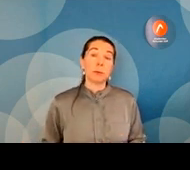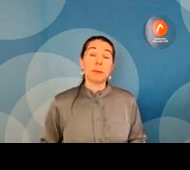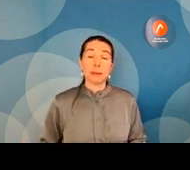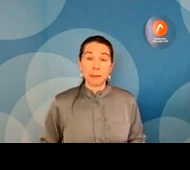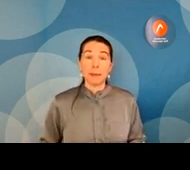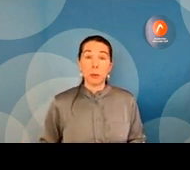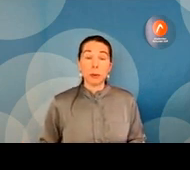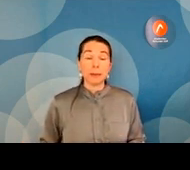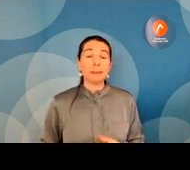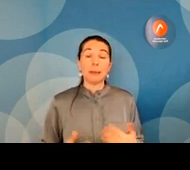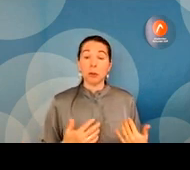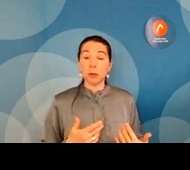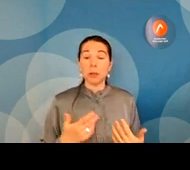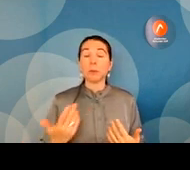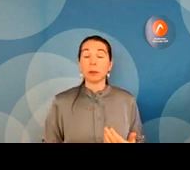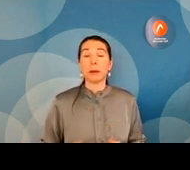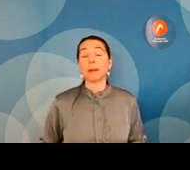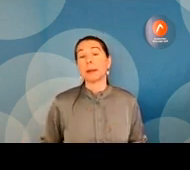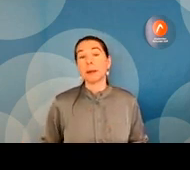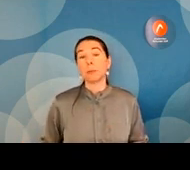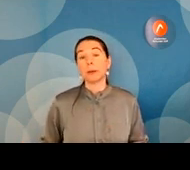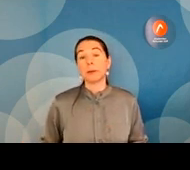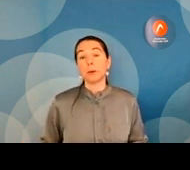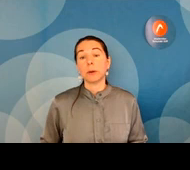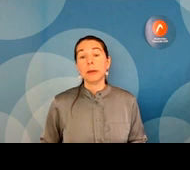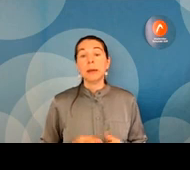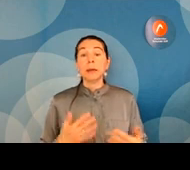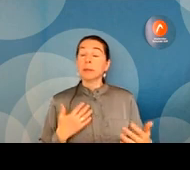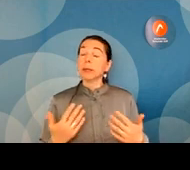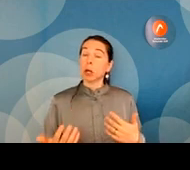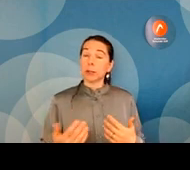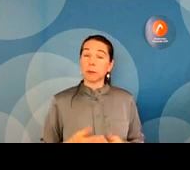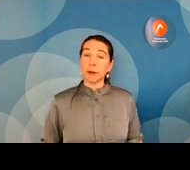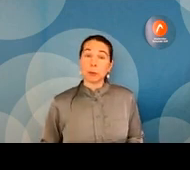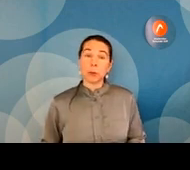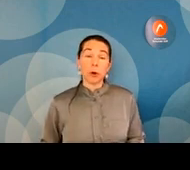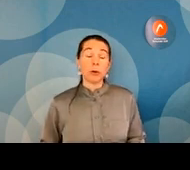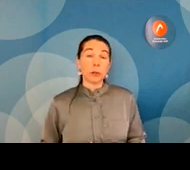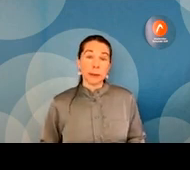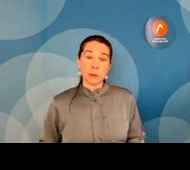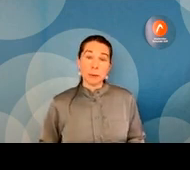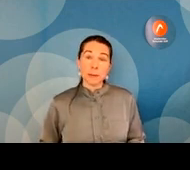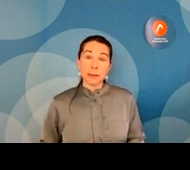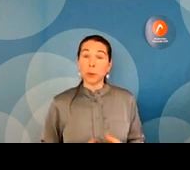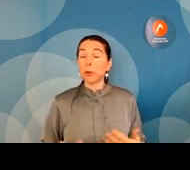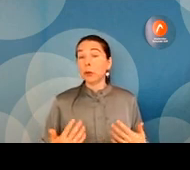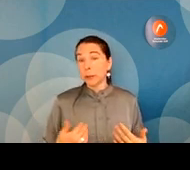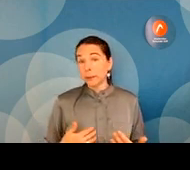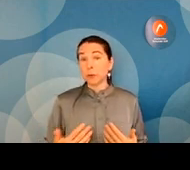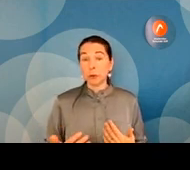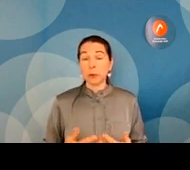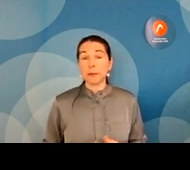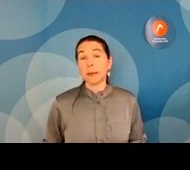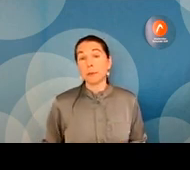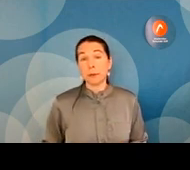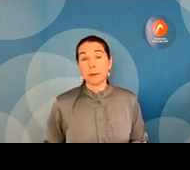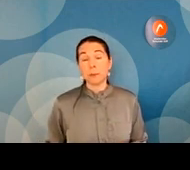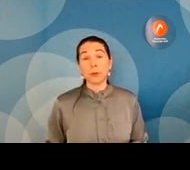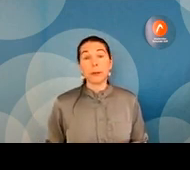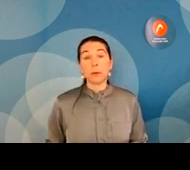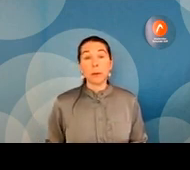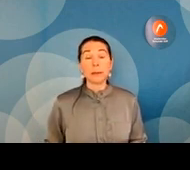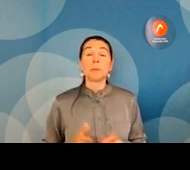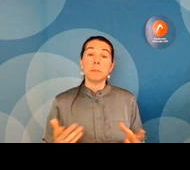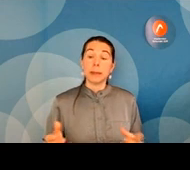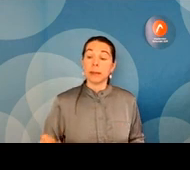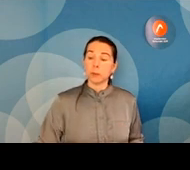att man är liksom mer senior, inte yngre, utan de här delarna är mer senior. Men det är klart att det faktum att du har kortare semester när du är yngre, det skulle kunna sägas vara en